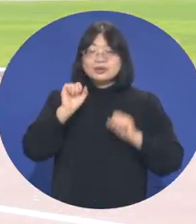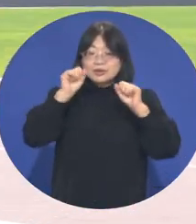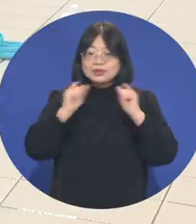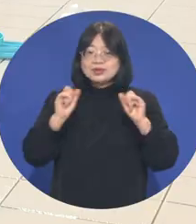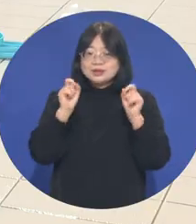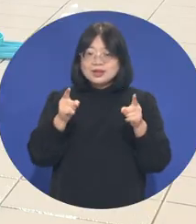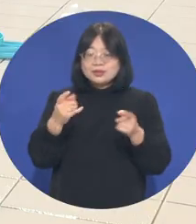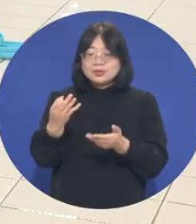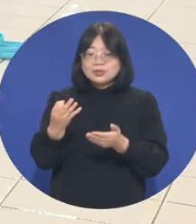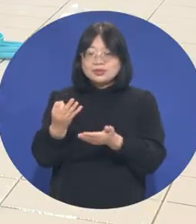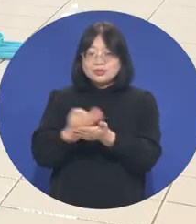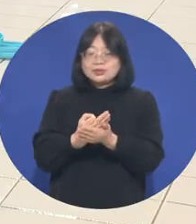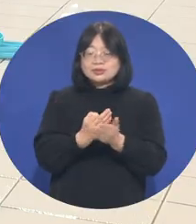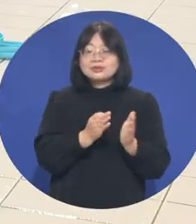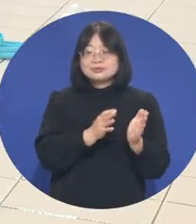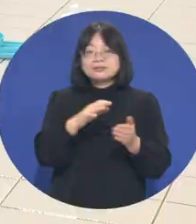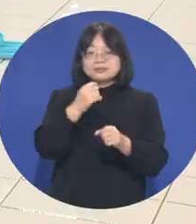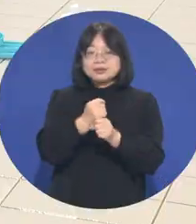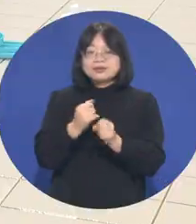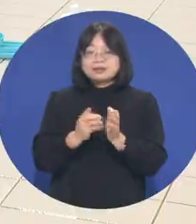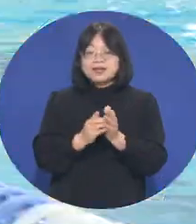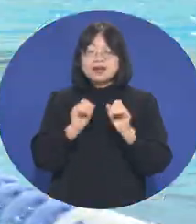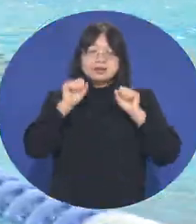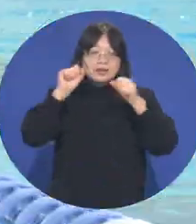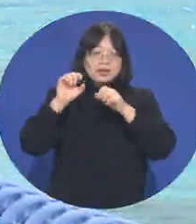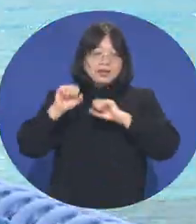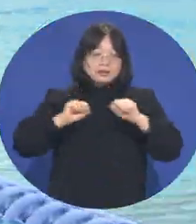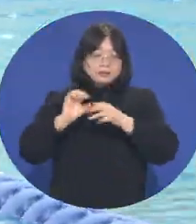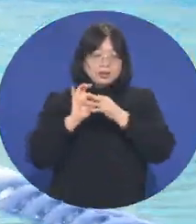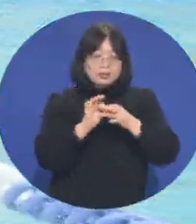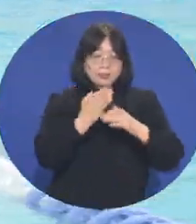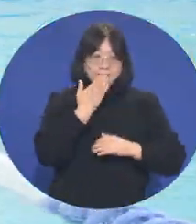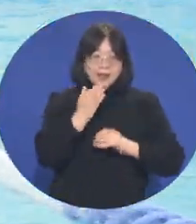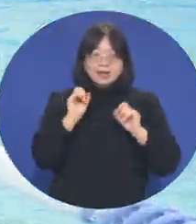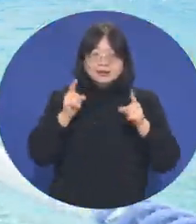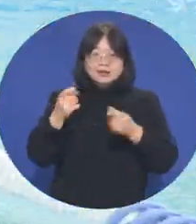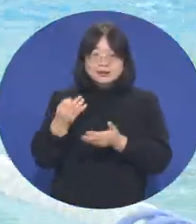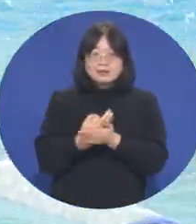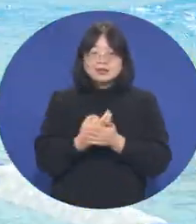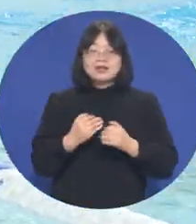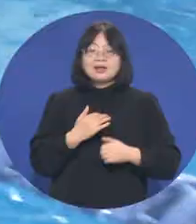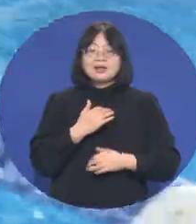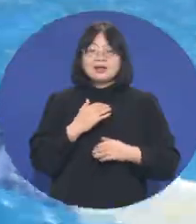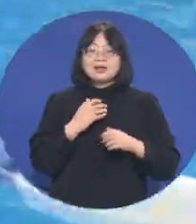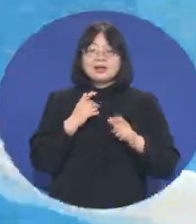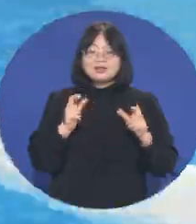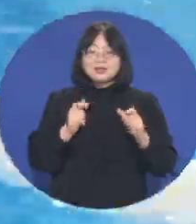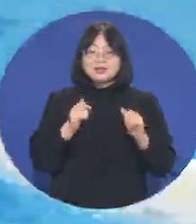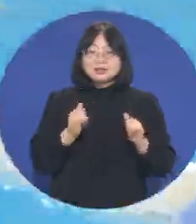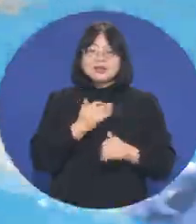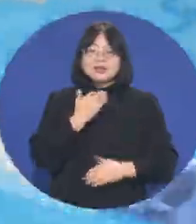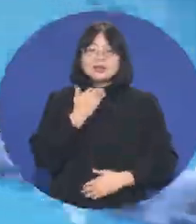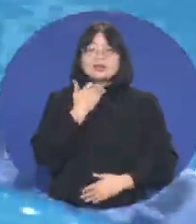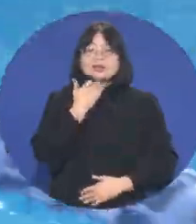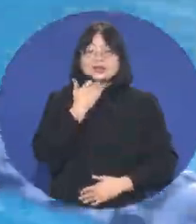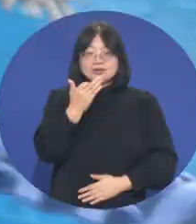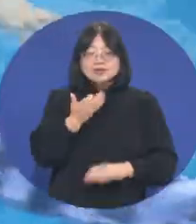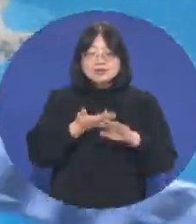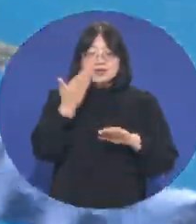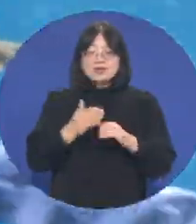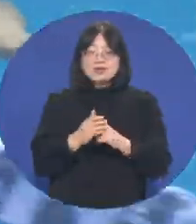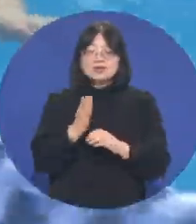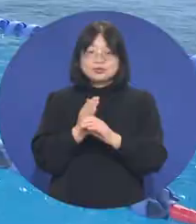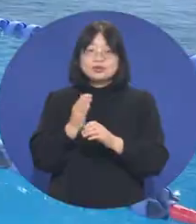만들었습니다. 체육활동을 이어갈 수 있는 기회를 주기 위한 기회소득은 도내 19세 이상 중위소득 120%